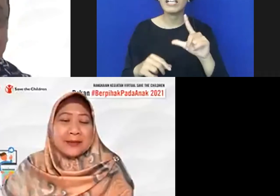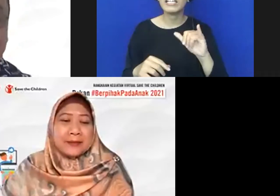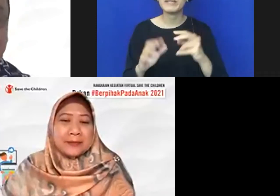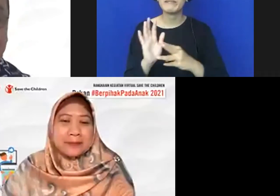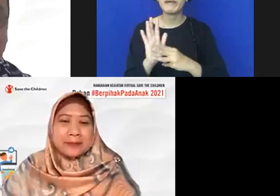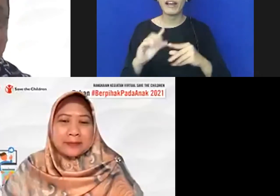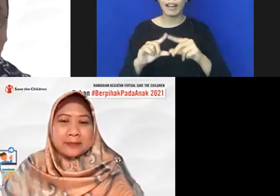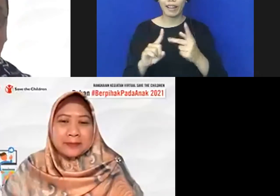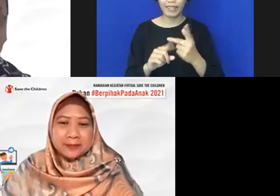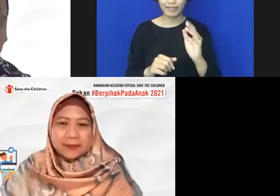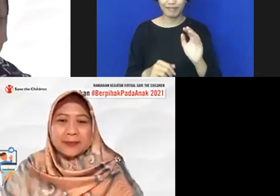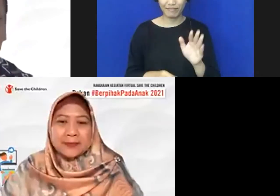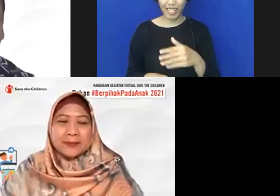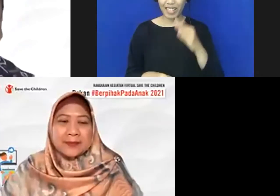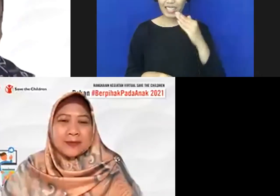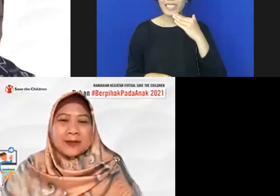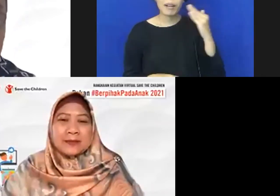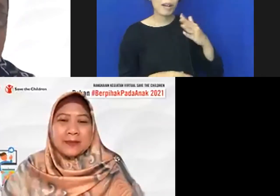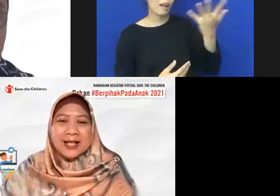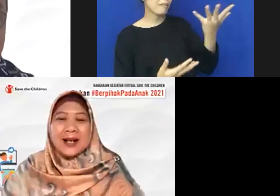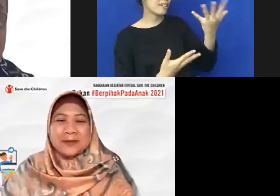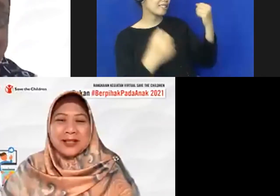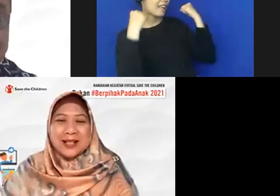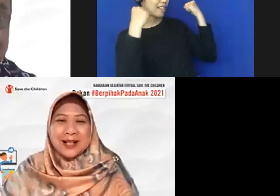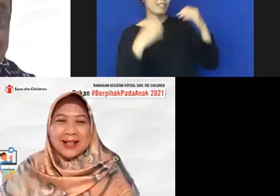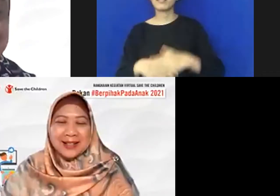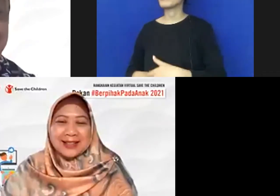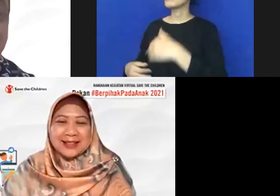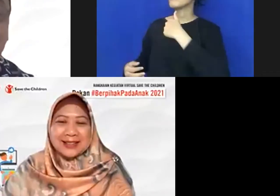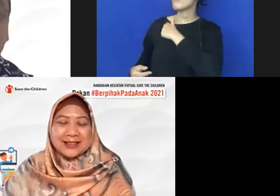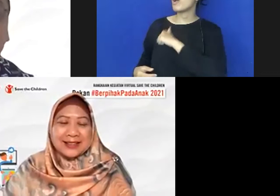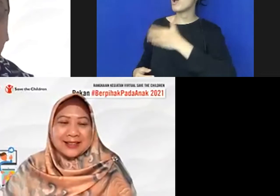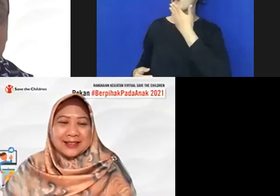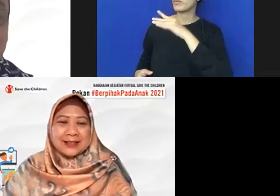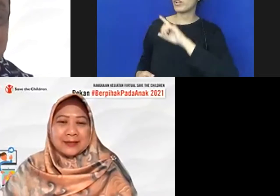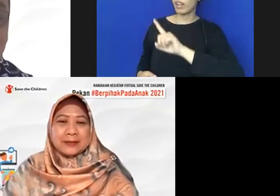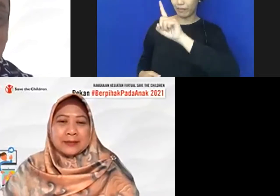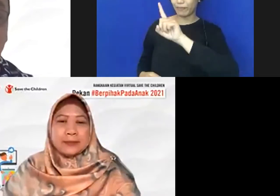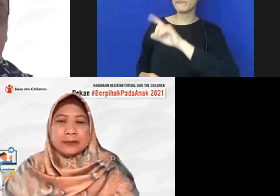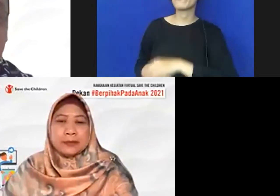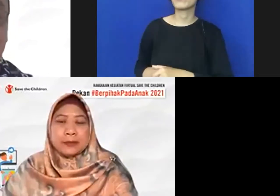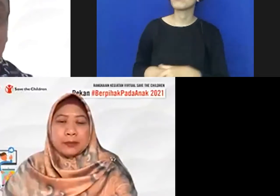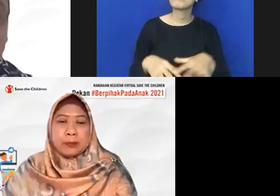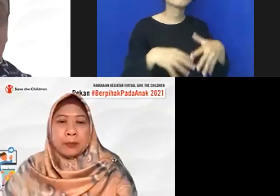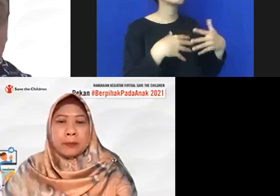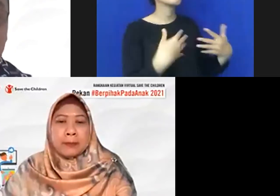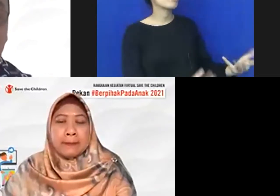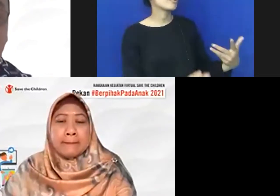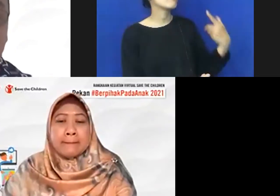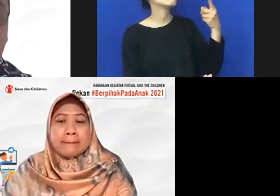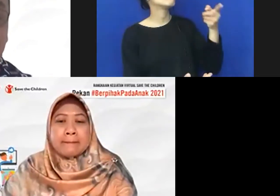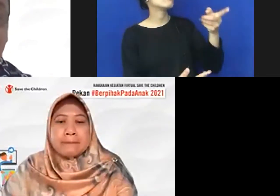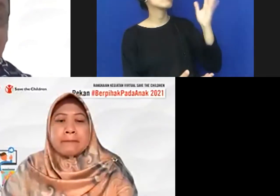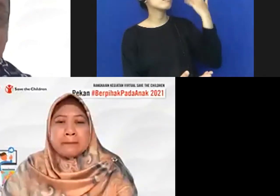ya. Ya Ibu, apa kabar Bu? Sehat? Baik, alhamdulillah. Oke. Gimana Bu?